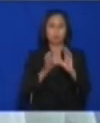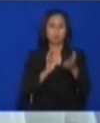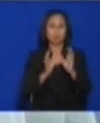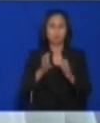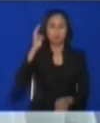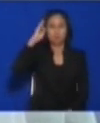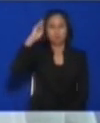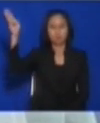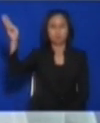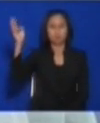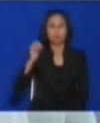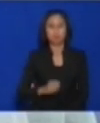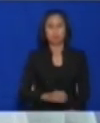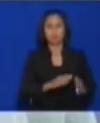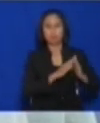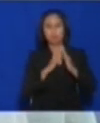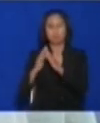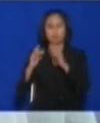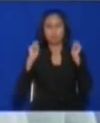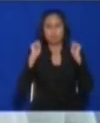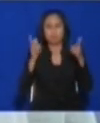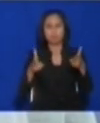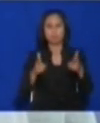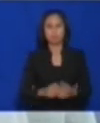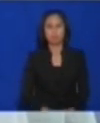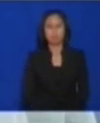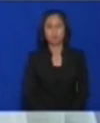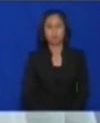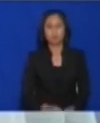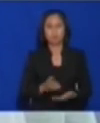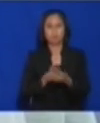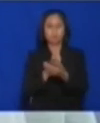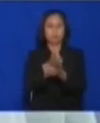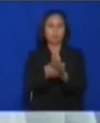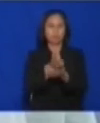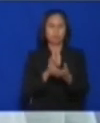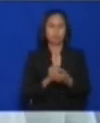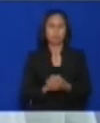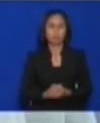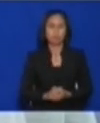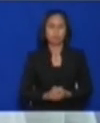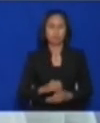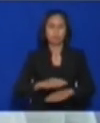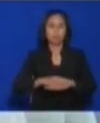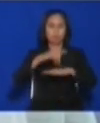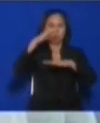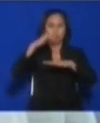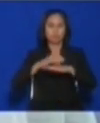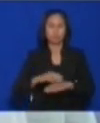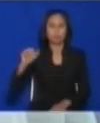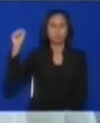Kota Tegal lewat revitalisasi potensi SDM birokrasi